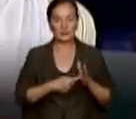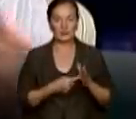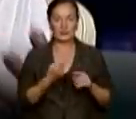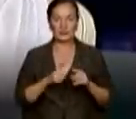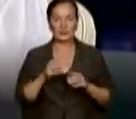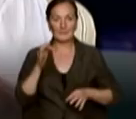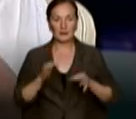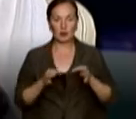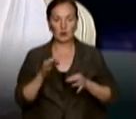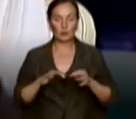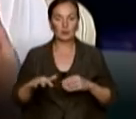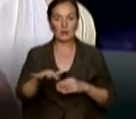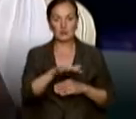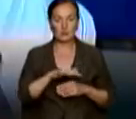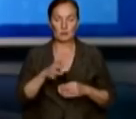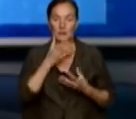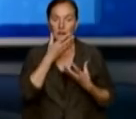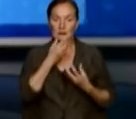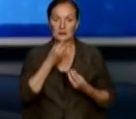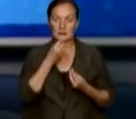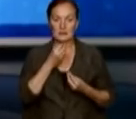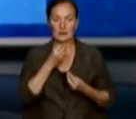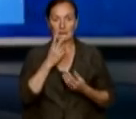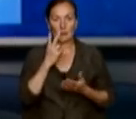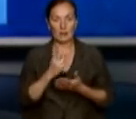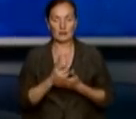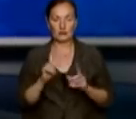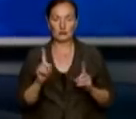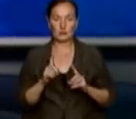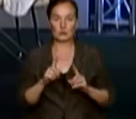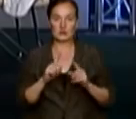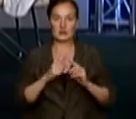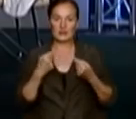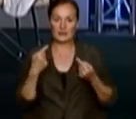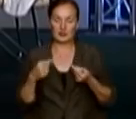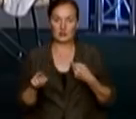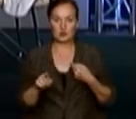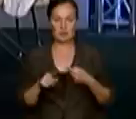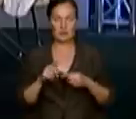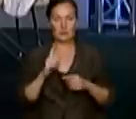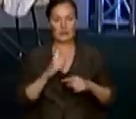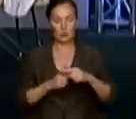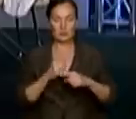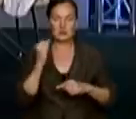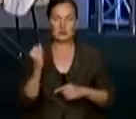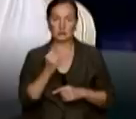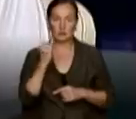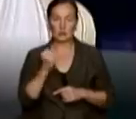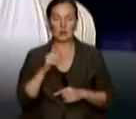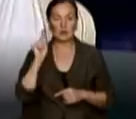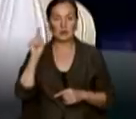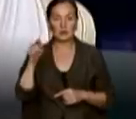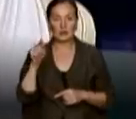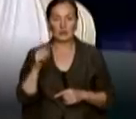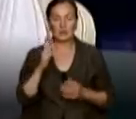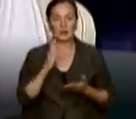краса, побачити щось інше. Ще плюс історії з місцею, тому що там не тільки природна заповідна дуже гарна зона, там